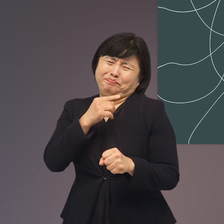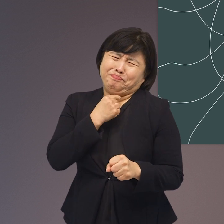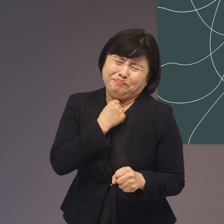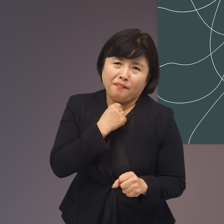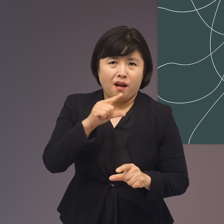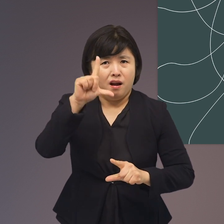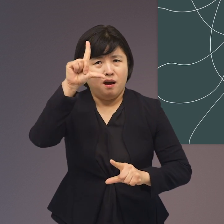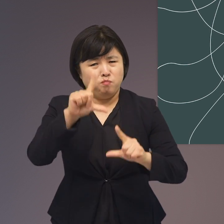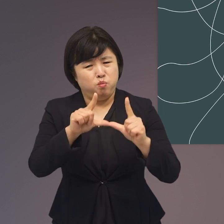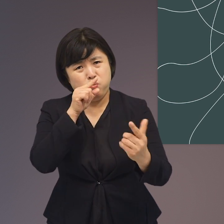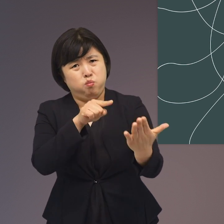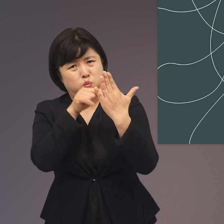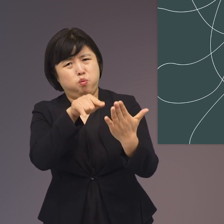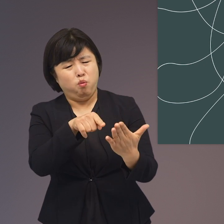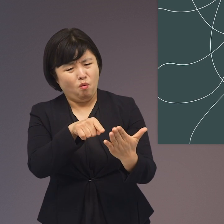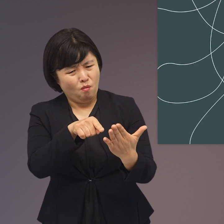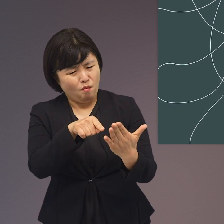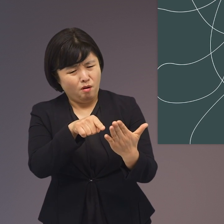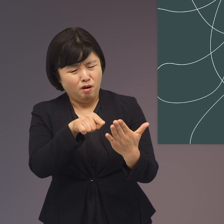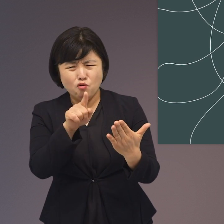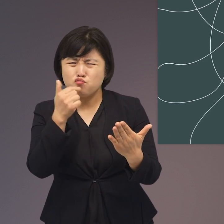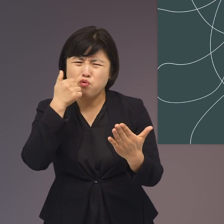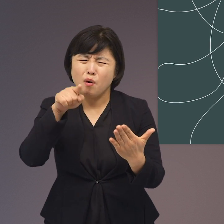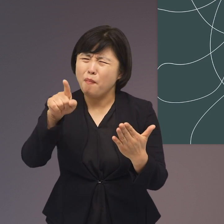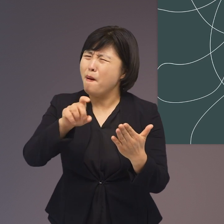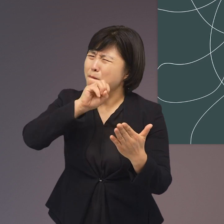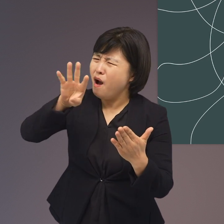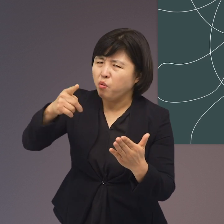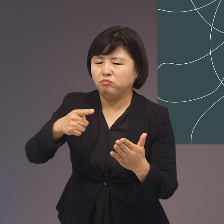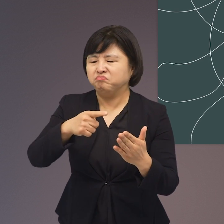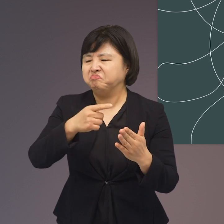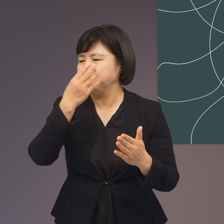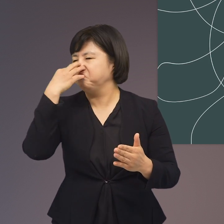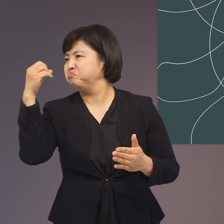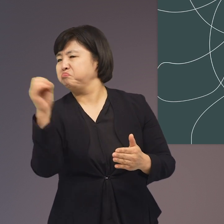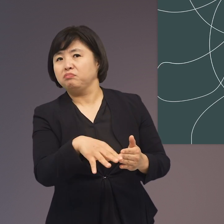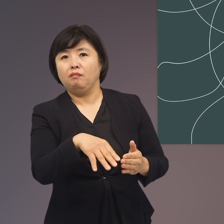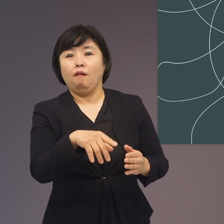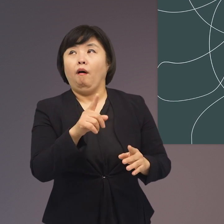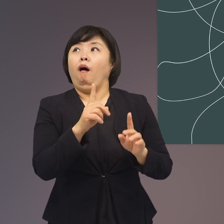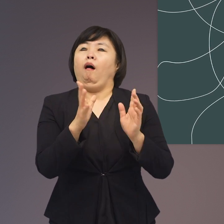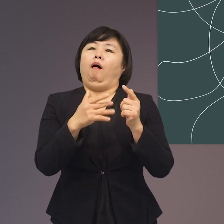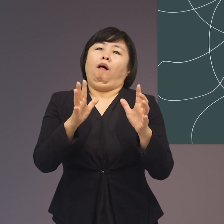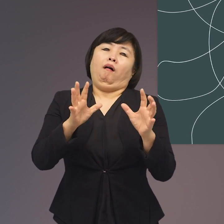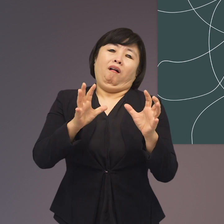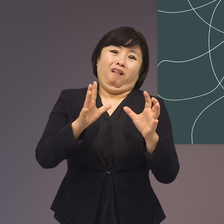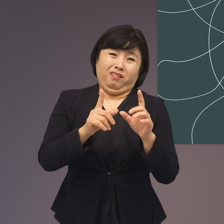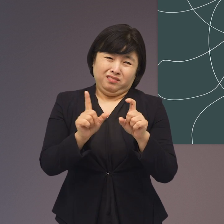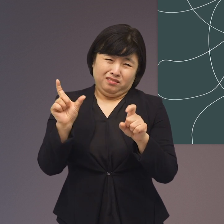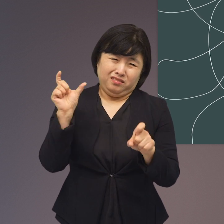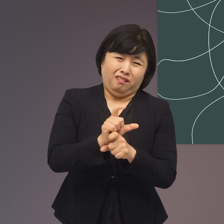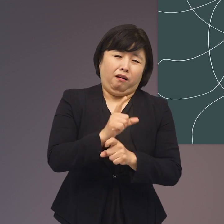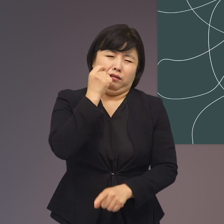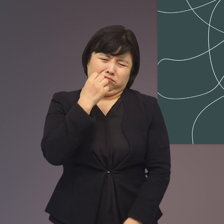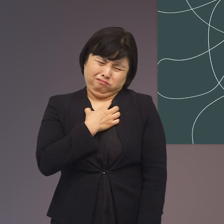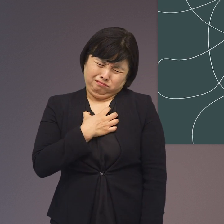보입니다. 그러나 라오콘 앞에 있는 누군가는 그의 말을 들어줄 것 같지